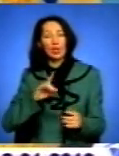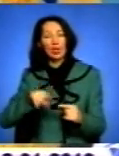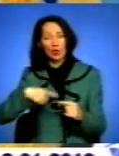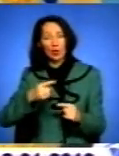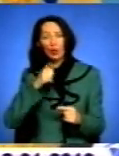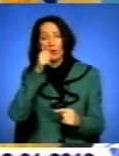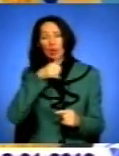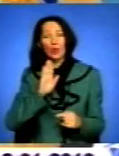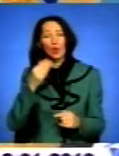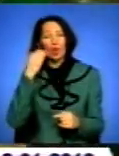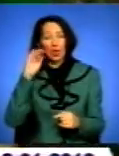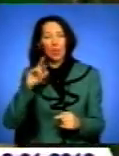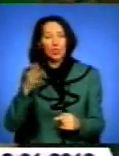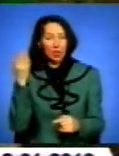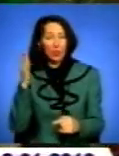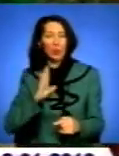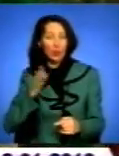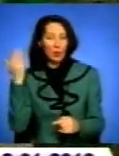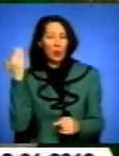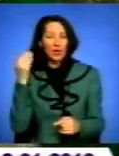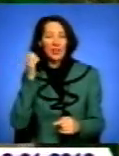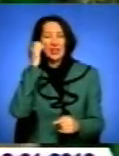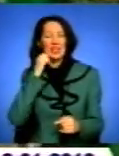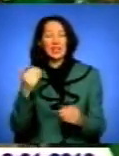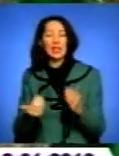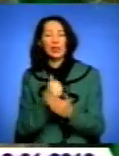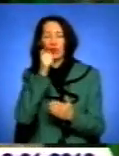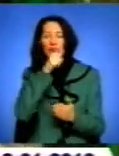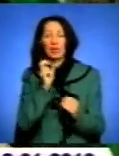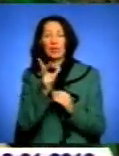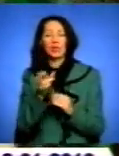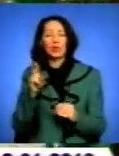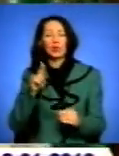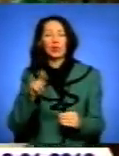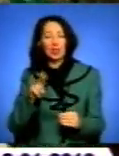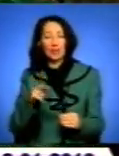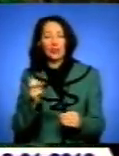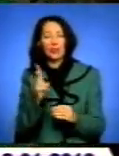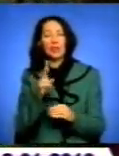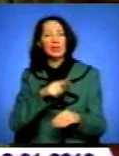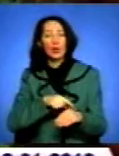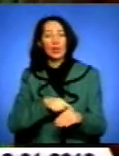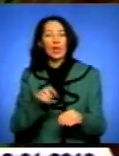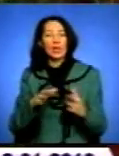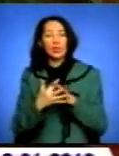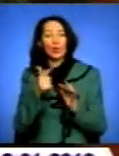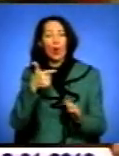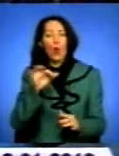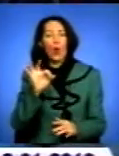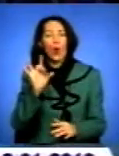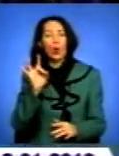буде краще, ніж були попередні. На старий новий рік 13 січня о 12 годині у селі Горошова Борщівського